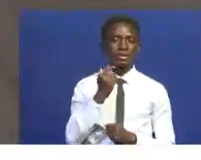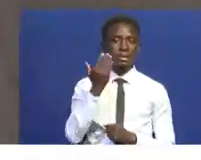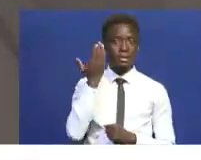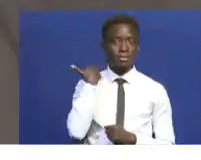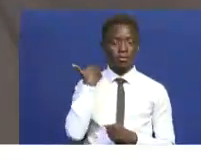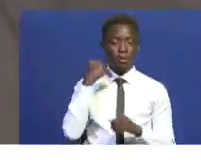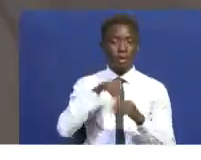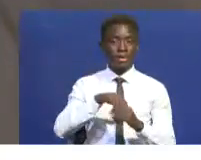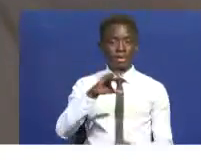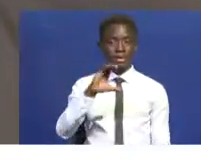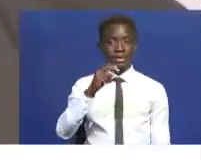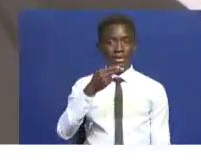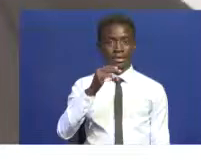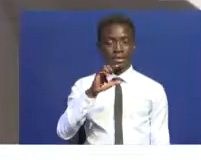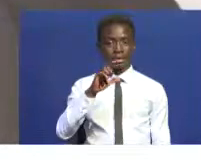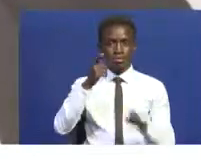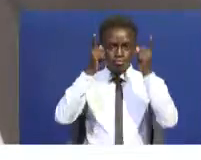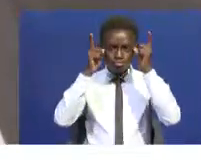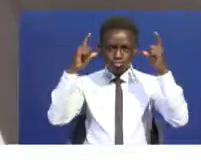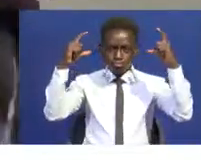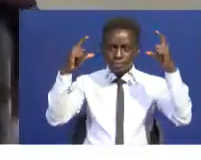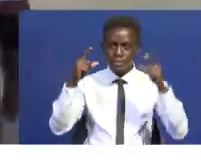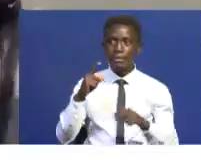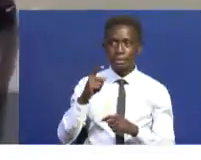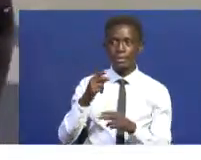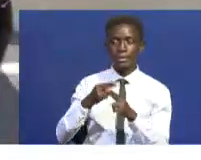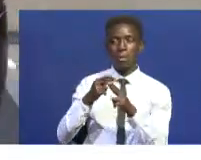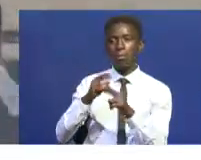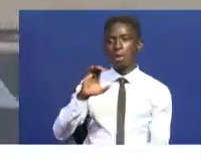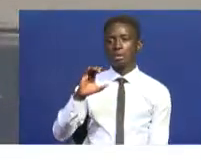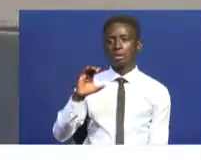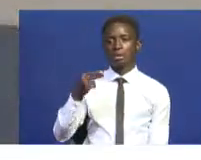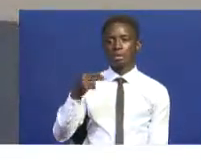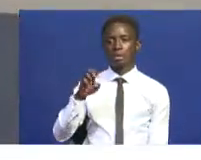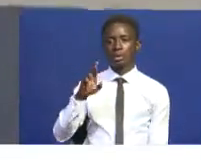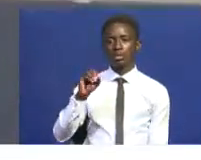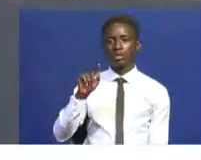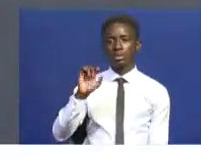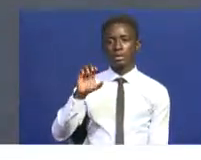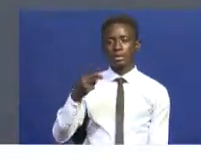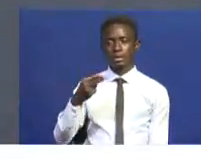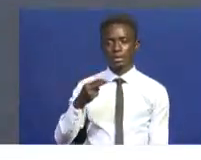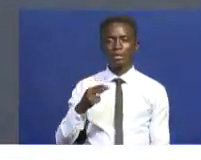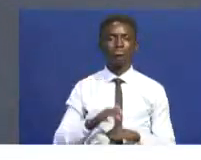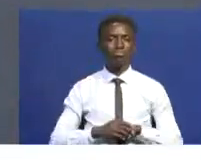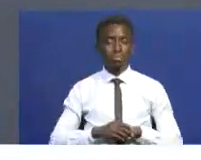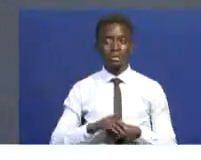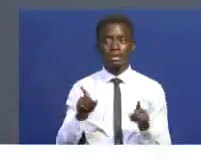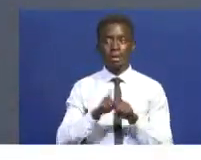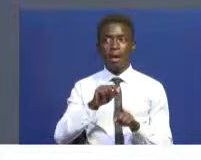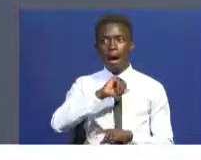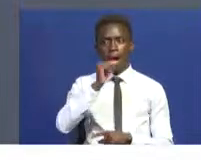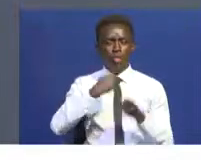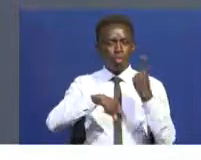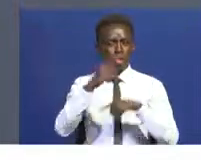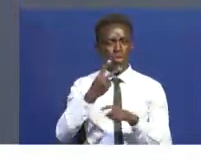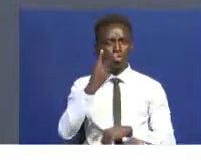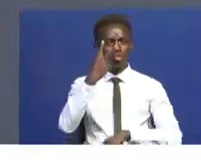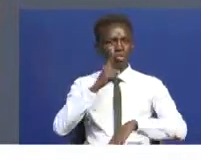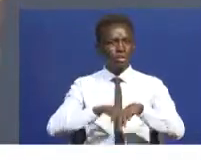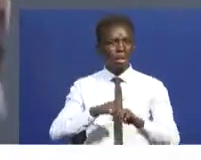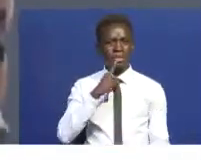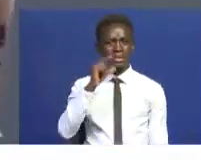Chepngetich, mshindi wa mbio za marathoni za Tokyo mwaka jana Rosemary Wanjiru, mshindi wa fedha mbili za Olimpiki katika mbio za